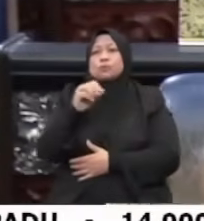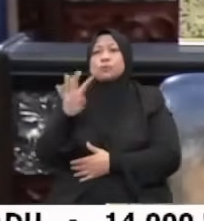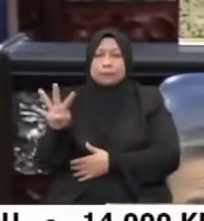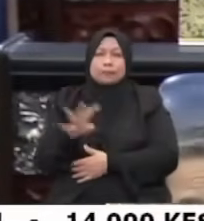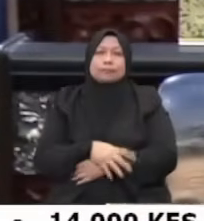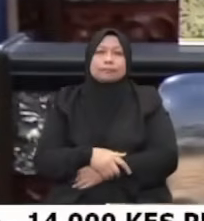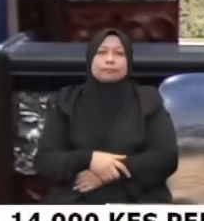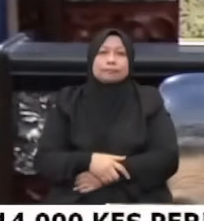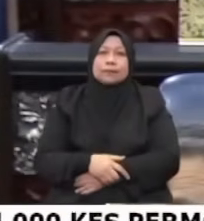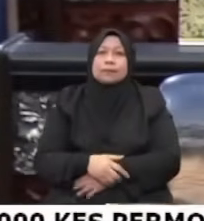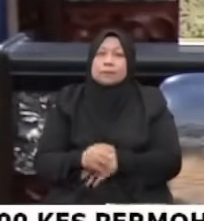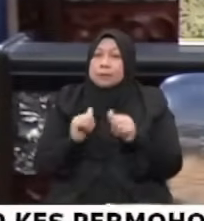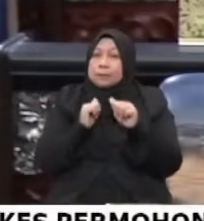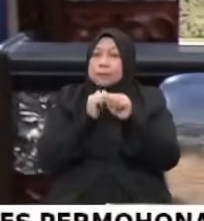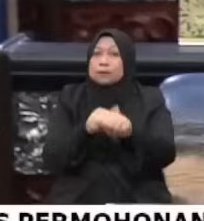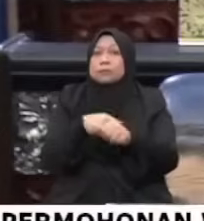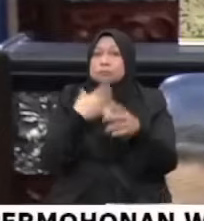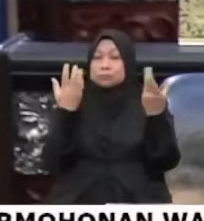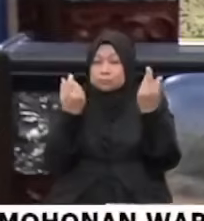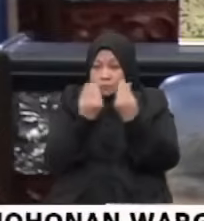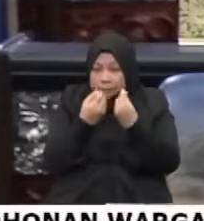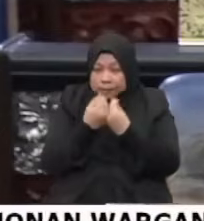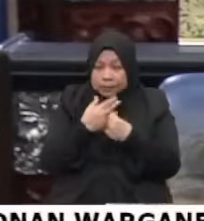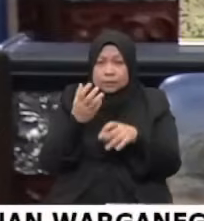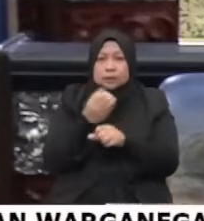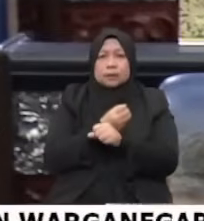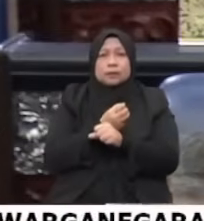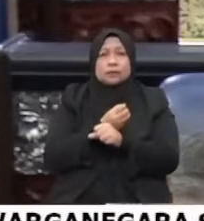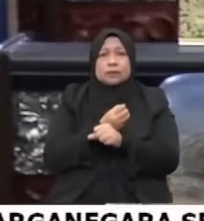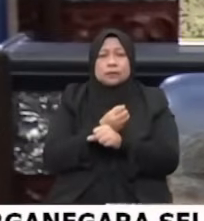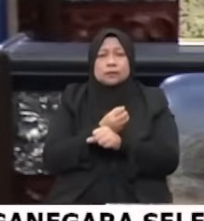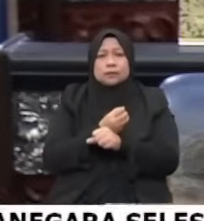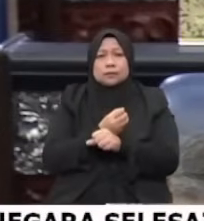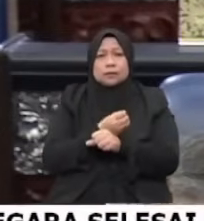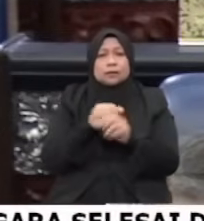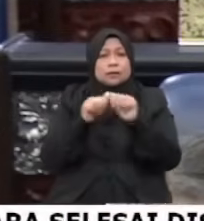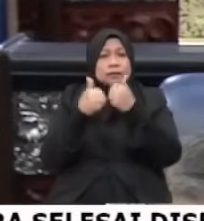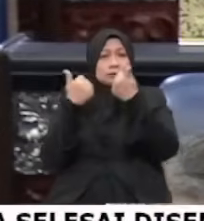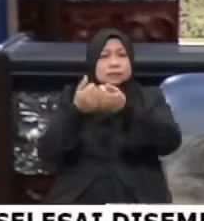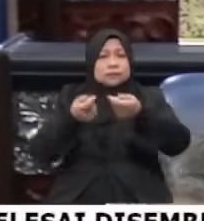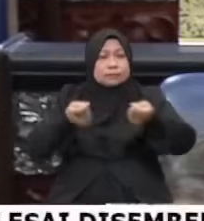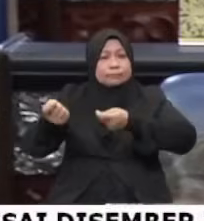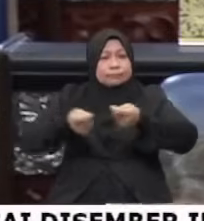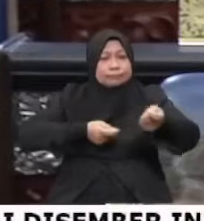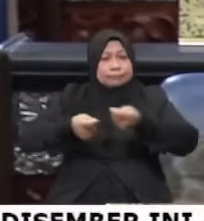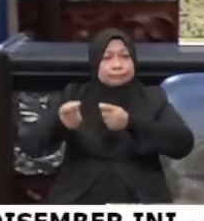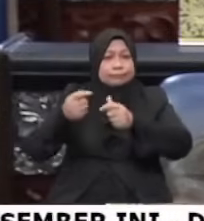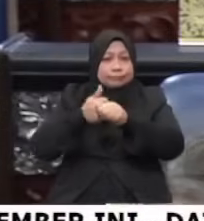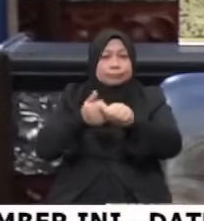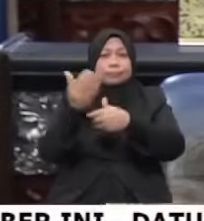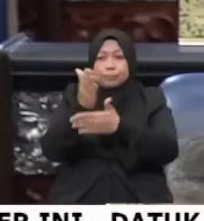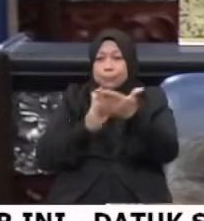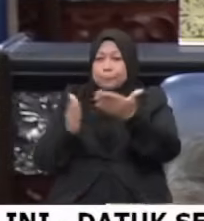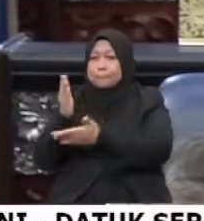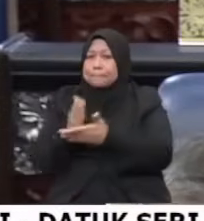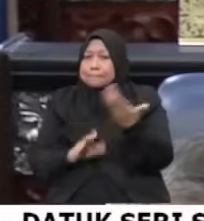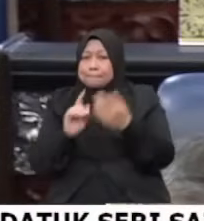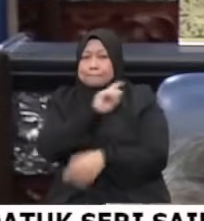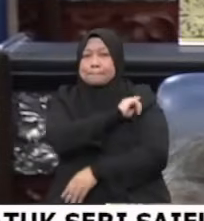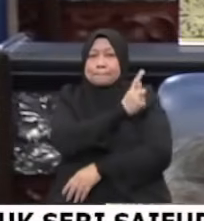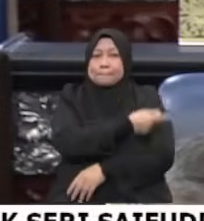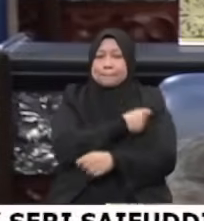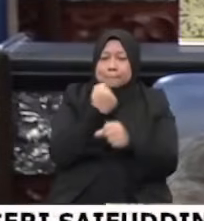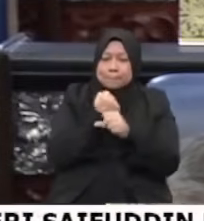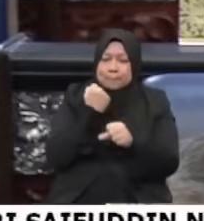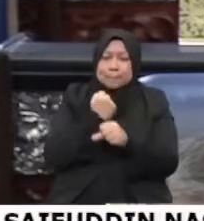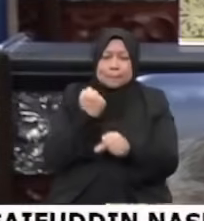2024 berdasarkan dapatan yang diperoleh dari daripada agensi kawal Selia mengikut sektor anggaran tenaga kerja yang